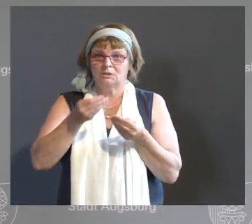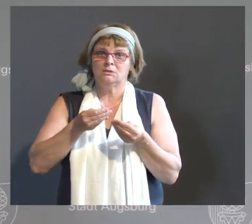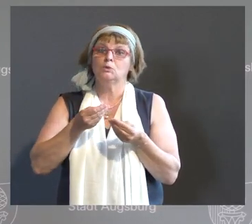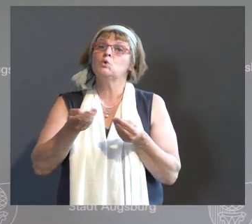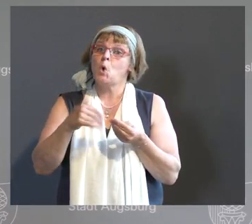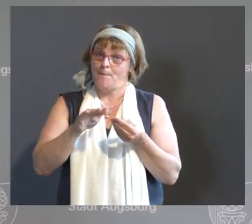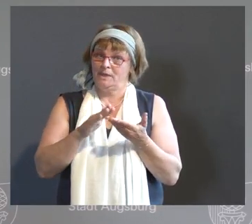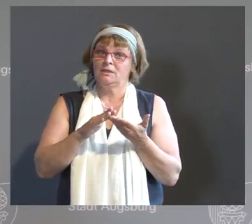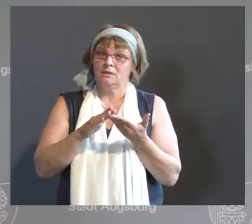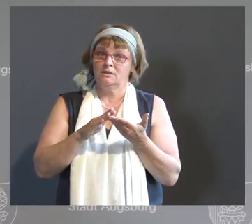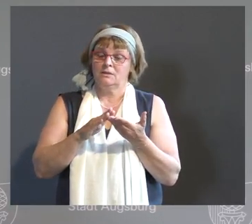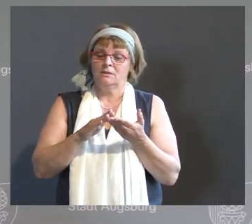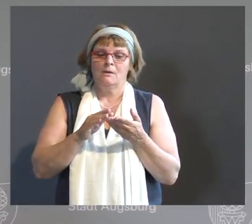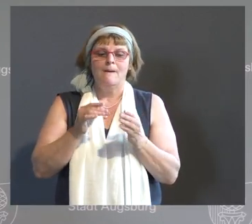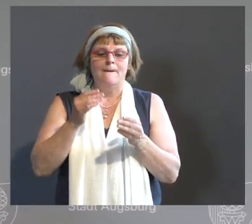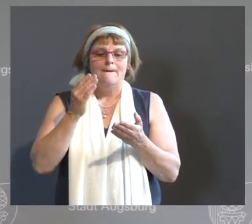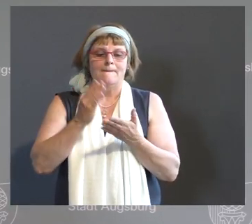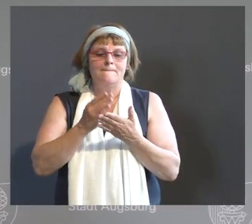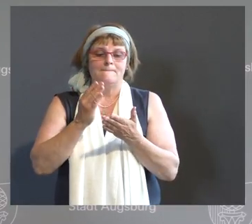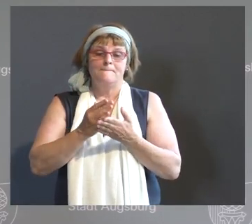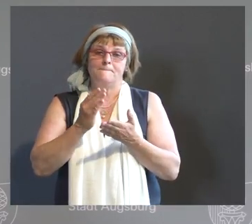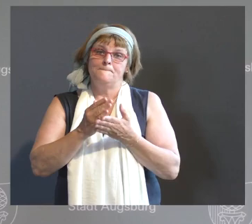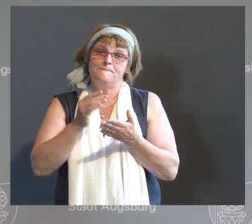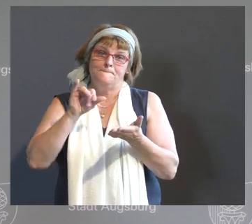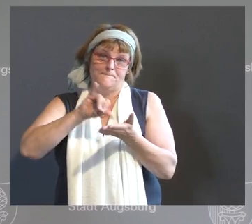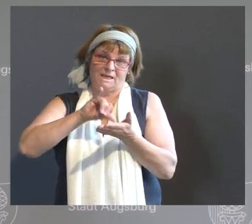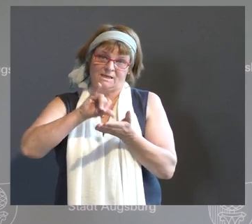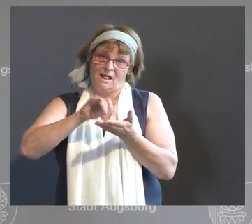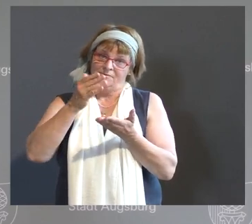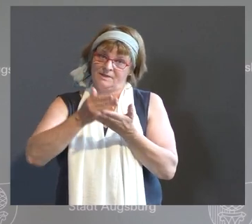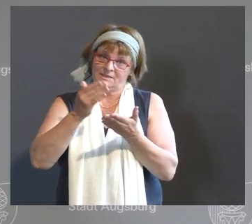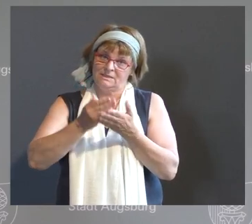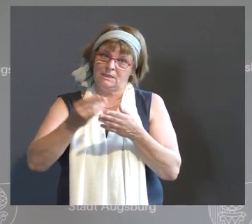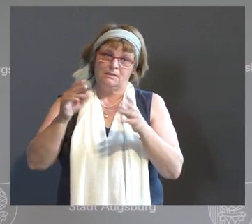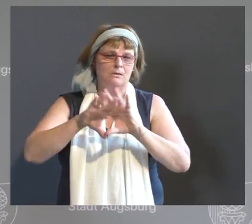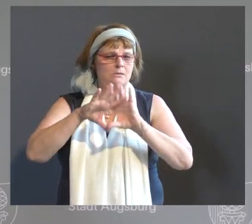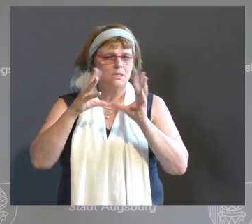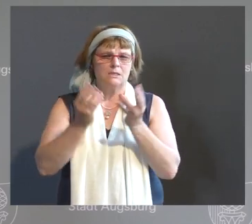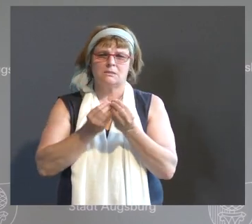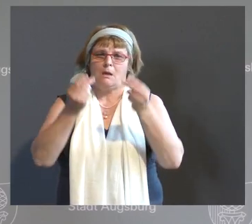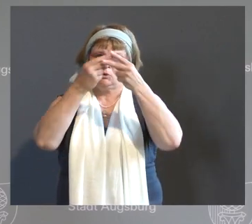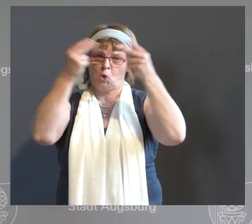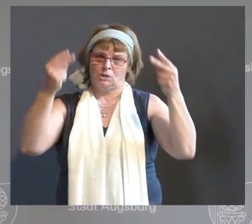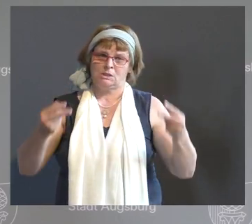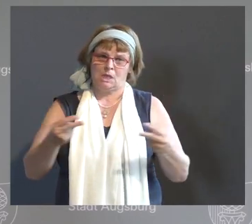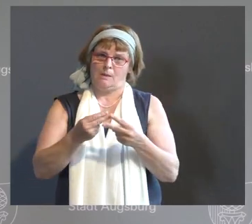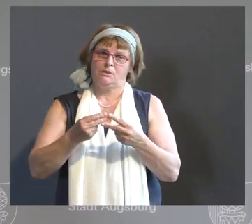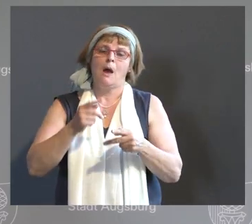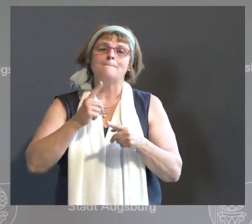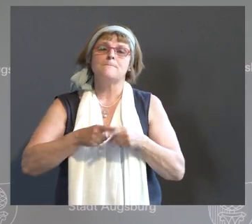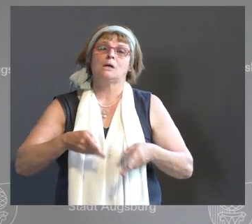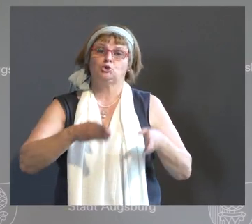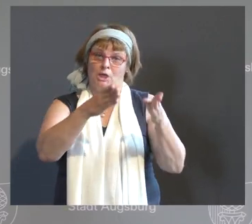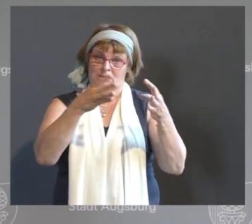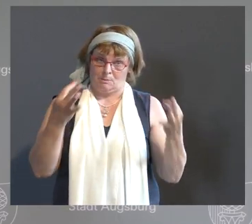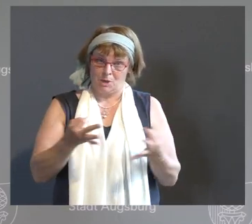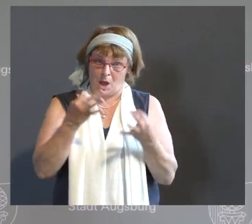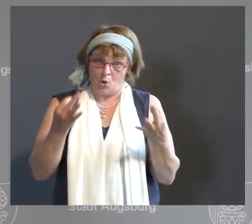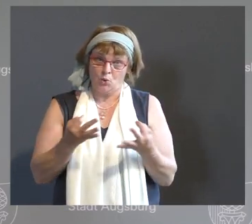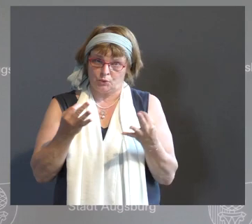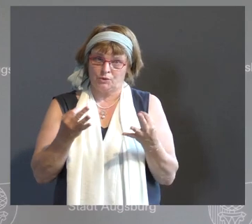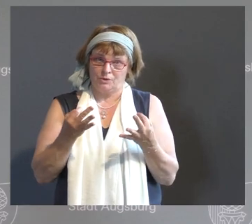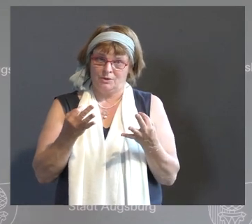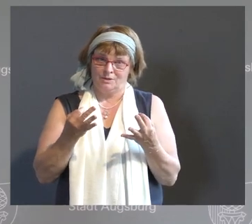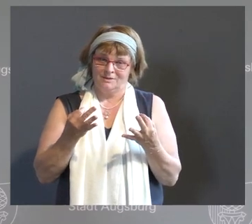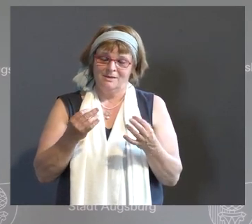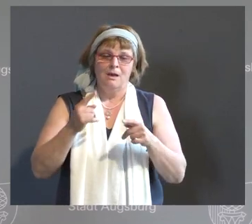ankündigen, dass man mittelfristig auf jeden Fall eine Gesamtkonzeption stärker für die Maximilianstraße braucht. Die Maximilianstraße ist unsere zentrale Lebensader,